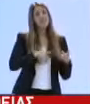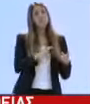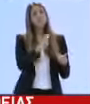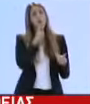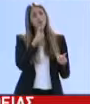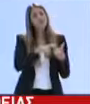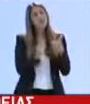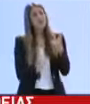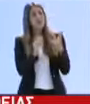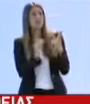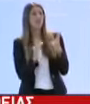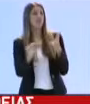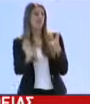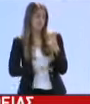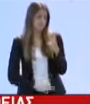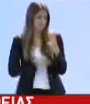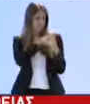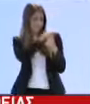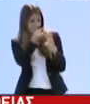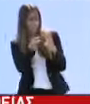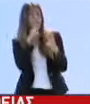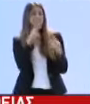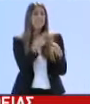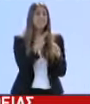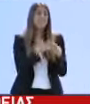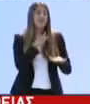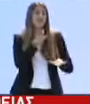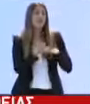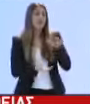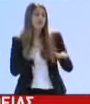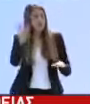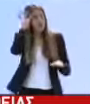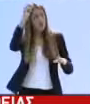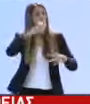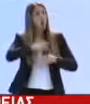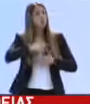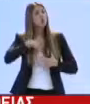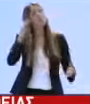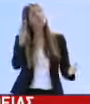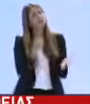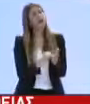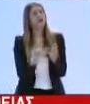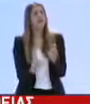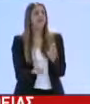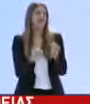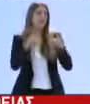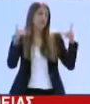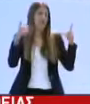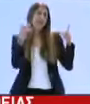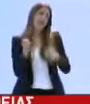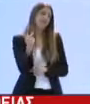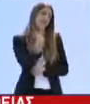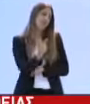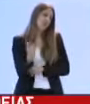θεσμική σταθερότητα. Γιατί μόνο έτσι θα μπορέσουμε να πάρουμε ανάσα ως κοινωνία και μόνο έτσι θα μπορέσουμε